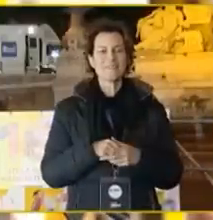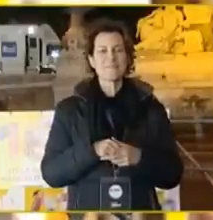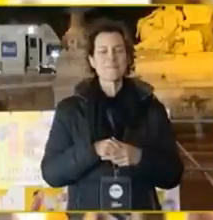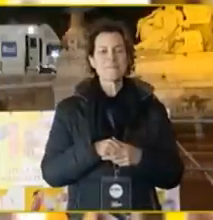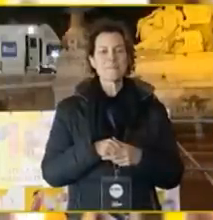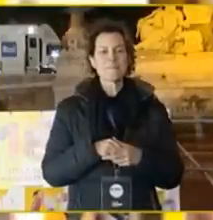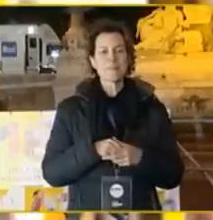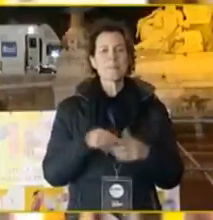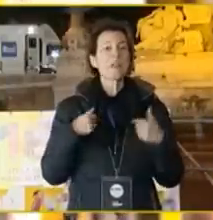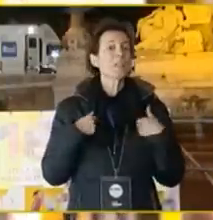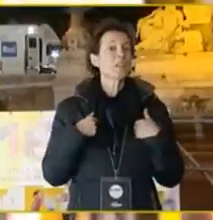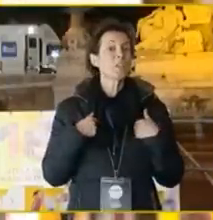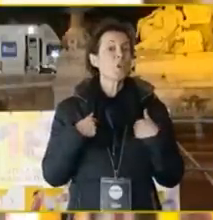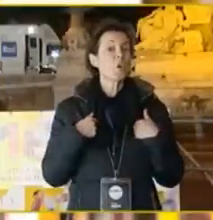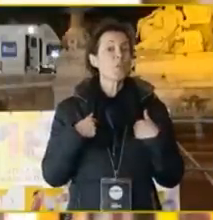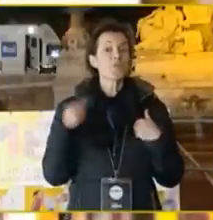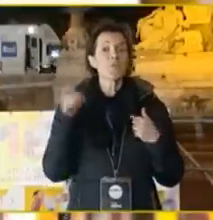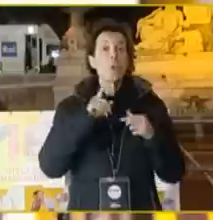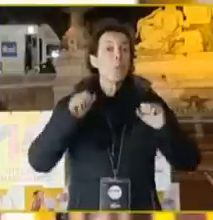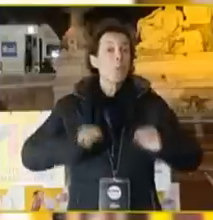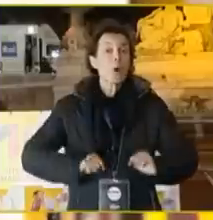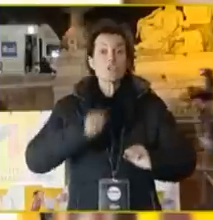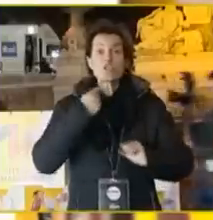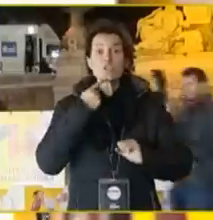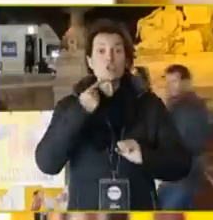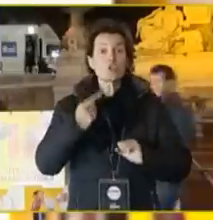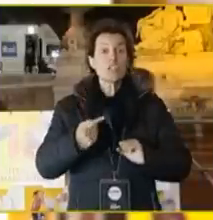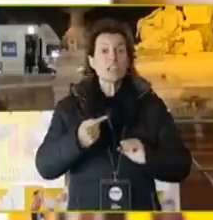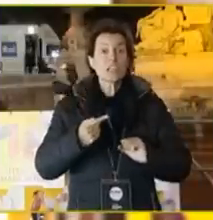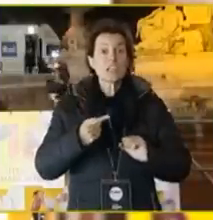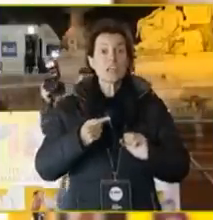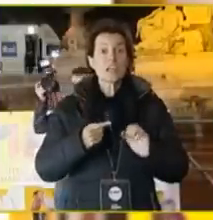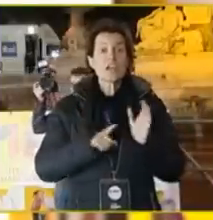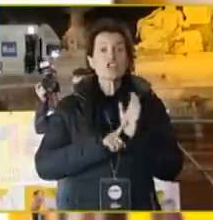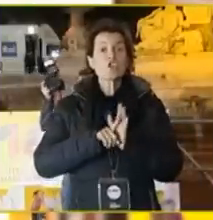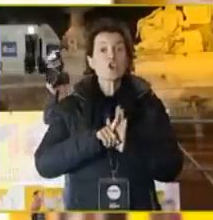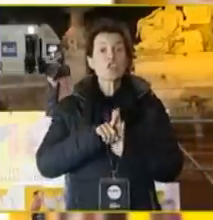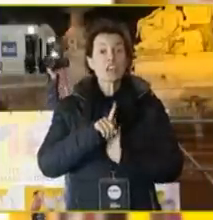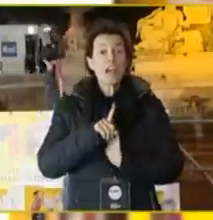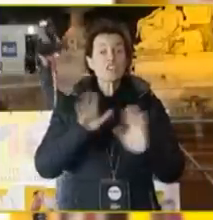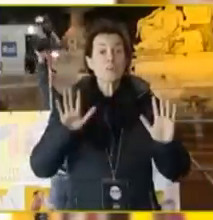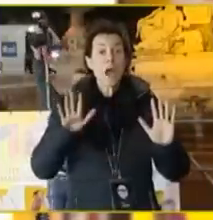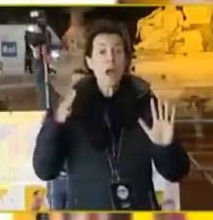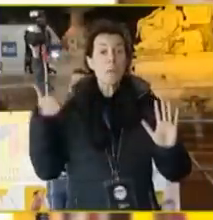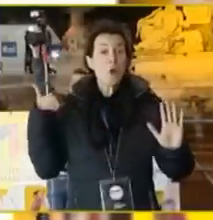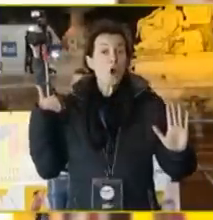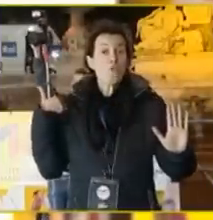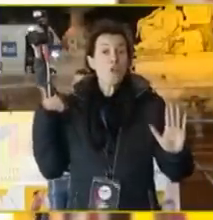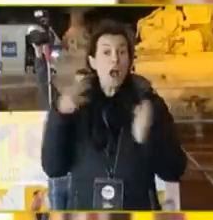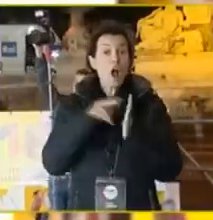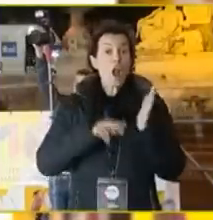Io non posso dirvi nulla sui sondaggi, ma ne ho appena letto uno.